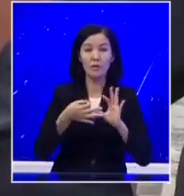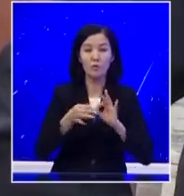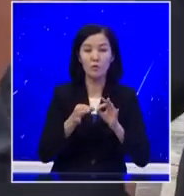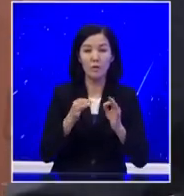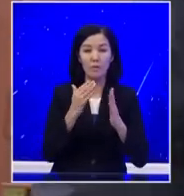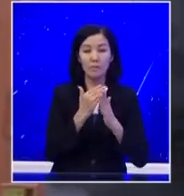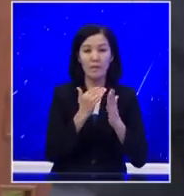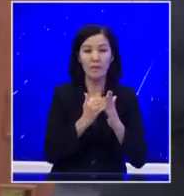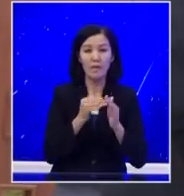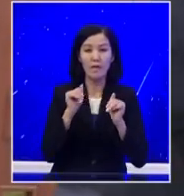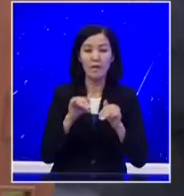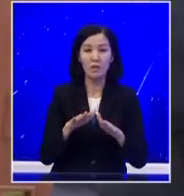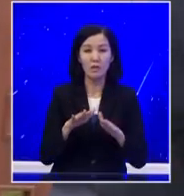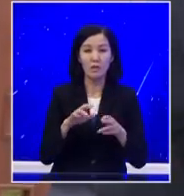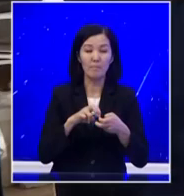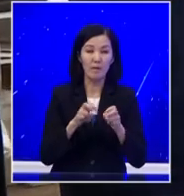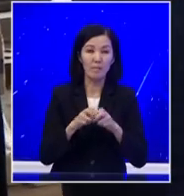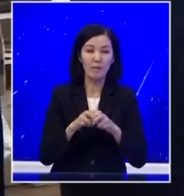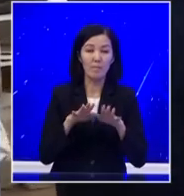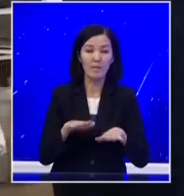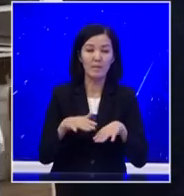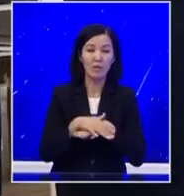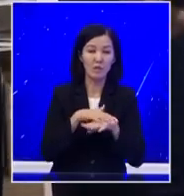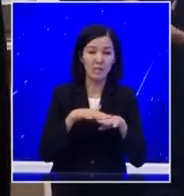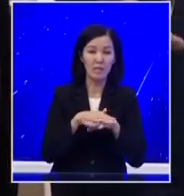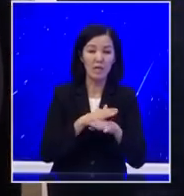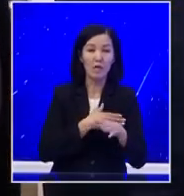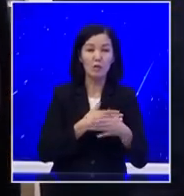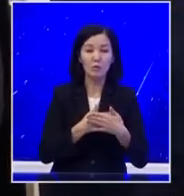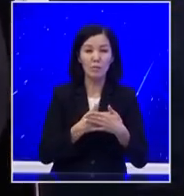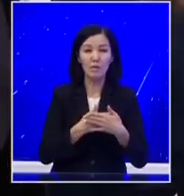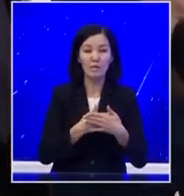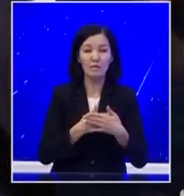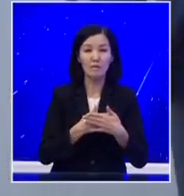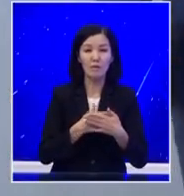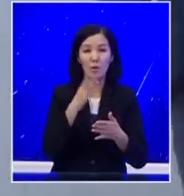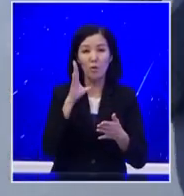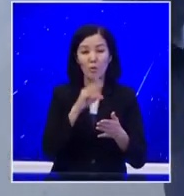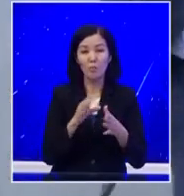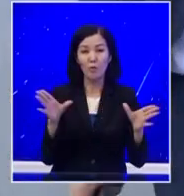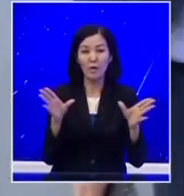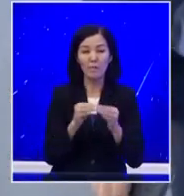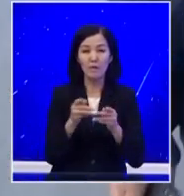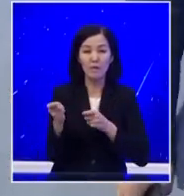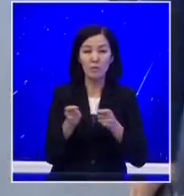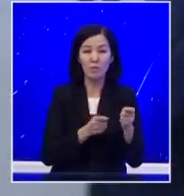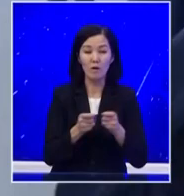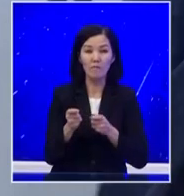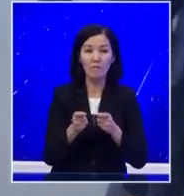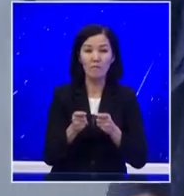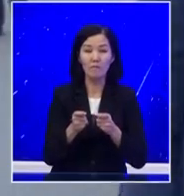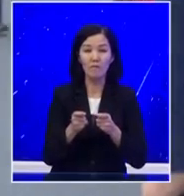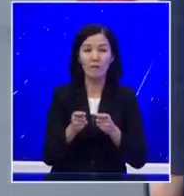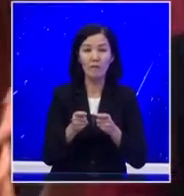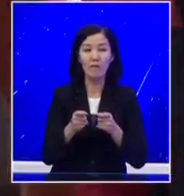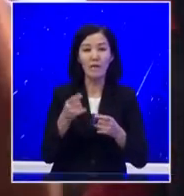алгоритму решаются затрагиваемые проблемы местных жителей чтобы активизировать этот пункт он смог объединить и руководство города и представители